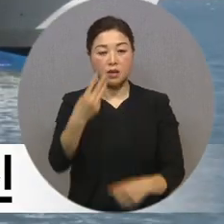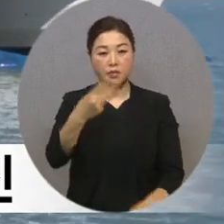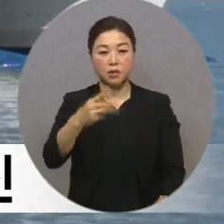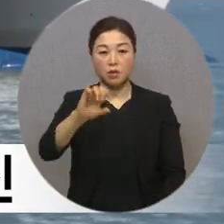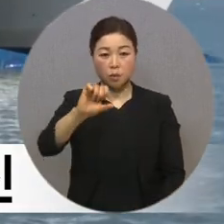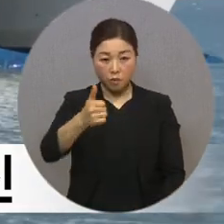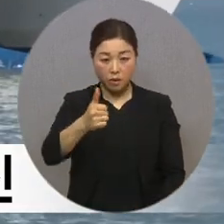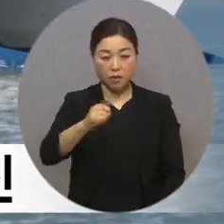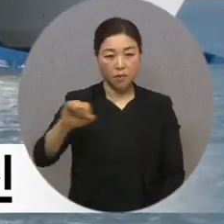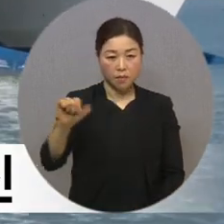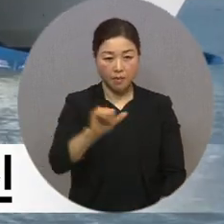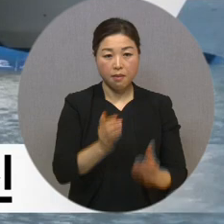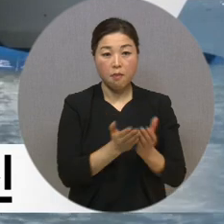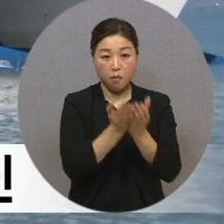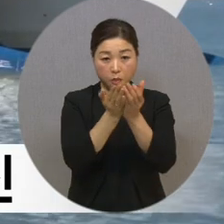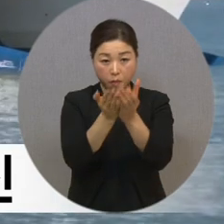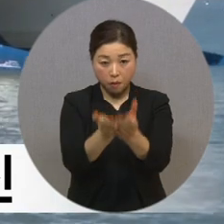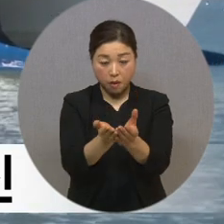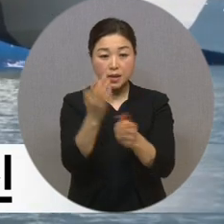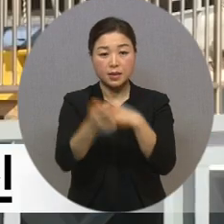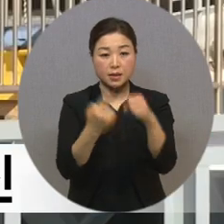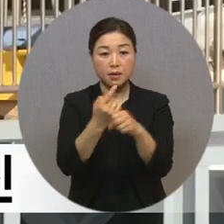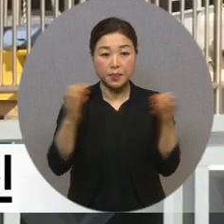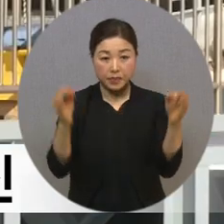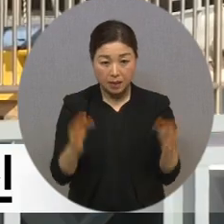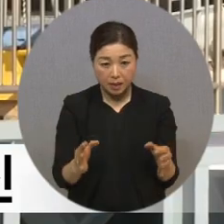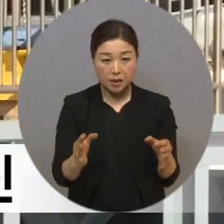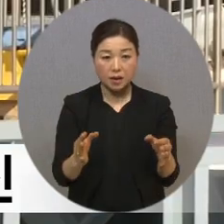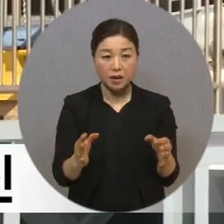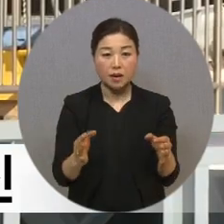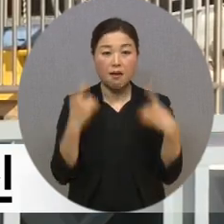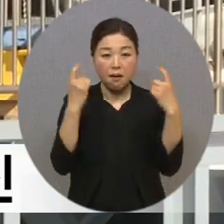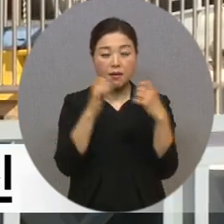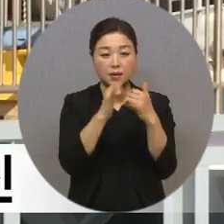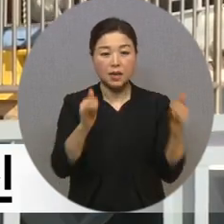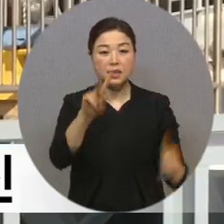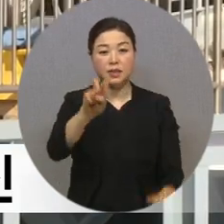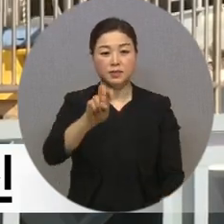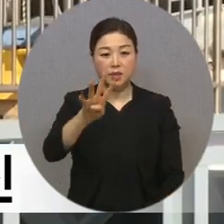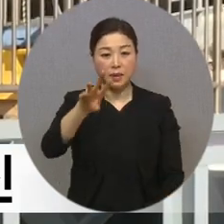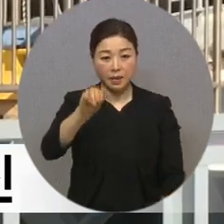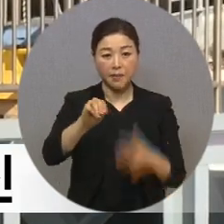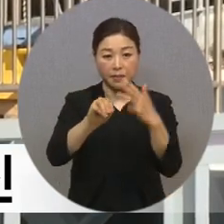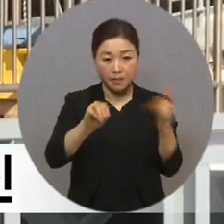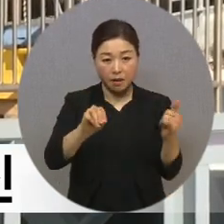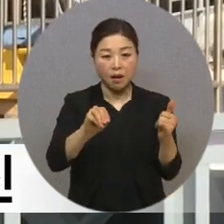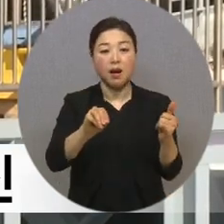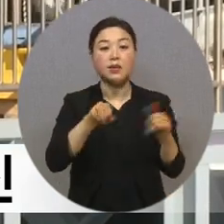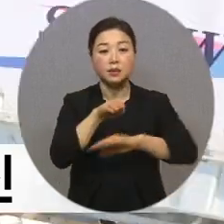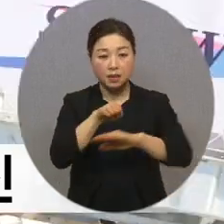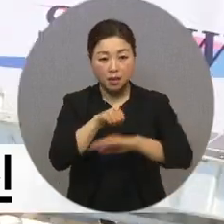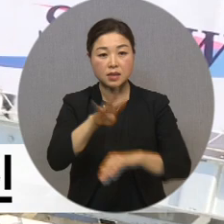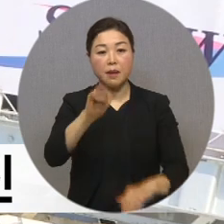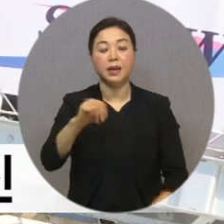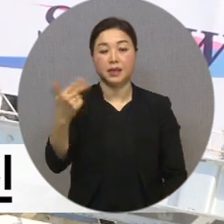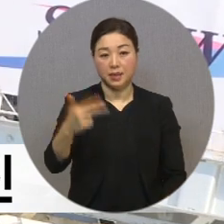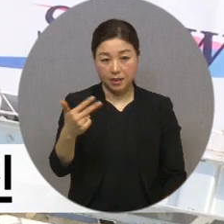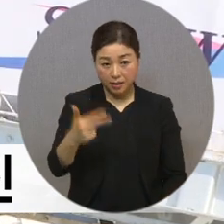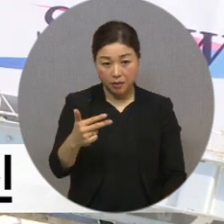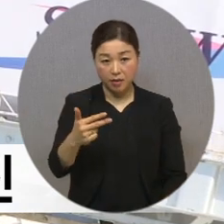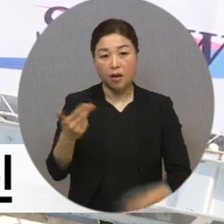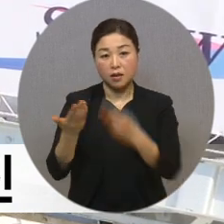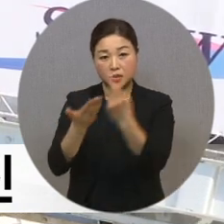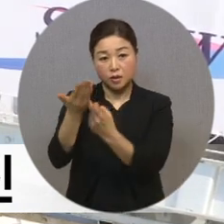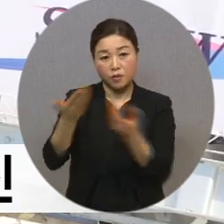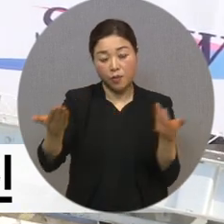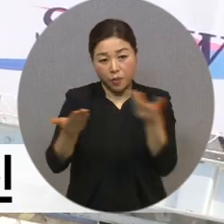3,500톤급 쾌속선이 진도항에 취항한 지 1년 만에 여객 24만 명, 차량 4만 7천 대를 수송해 제주항로 수송